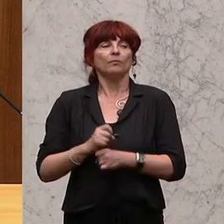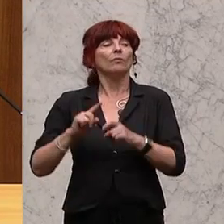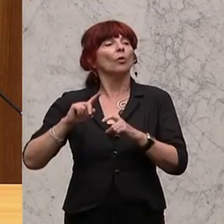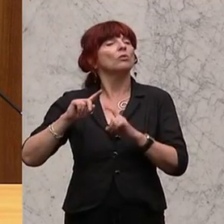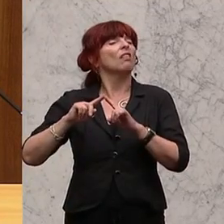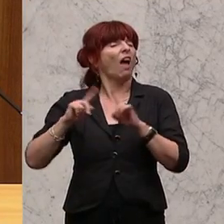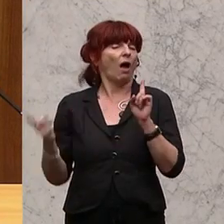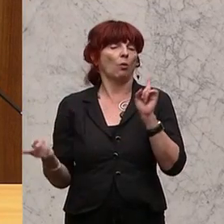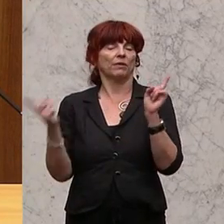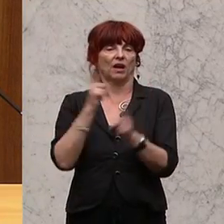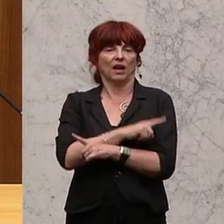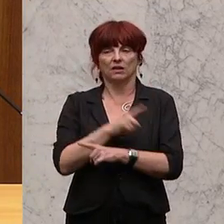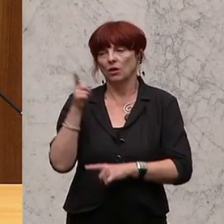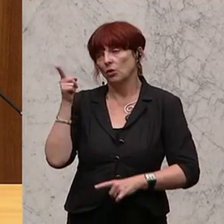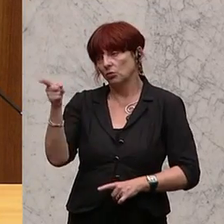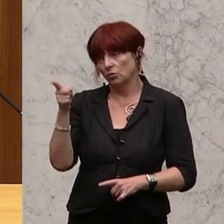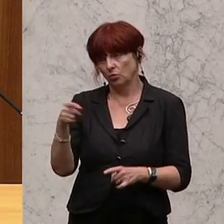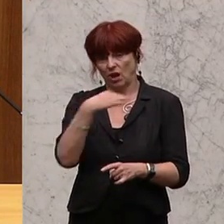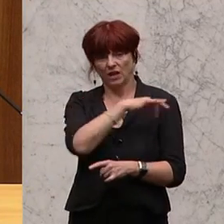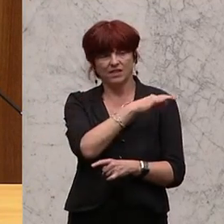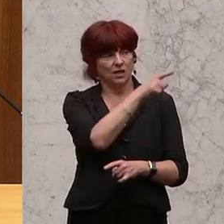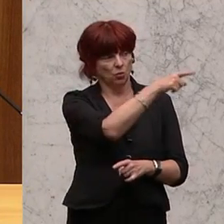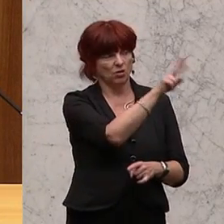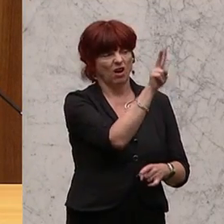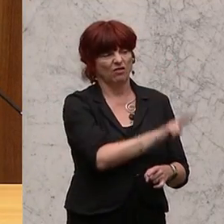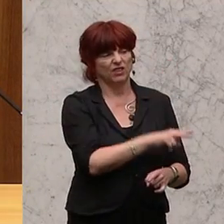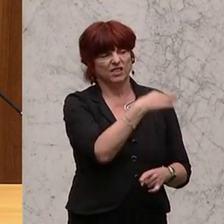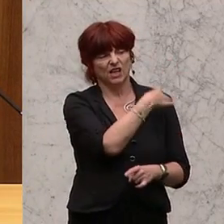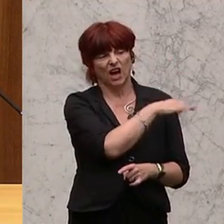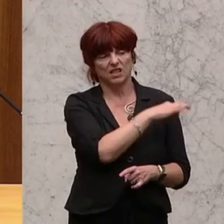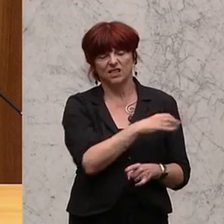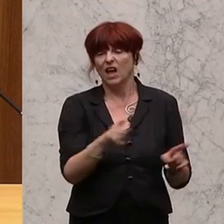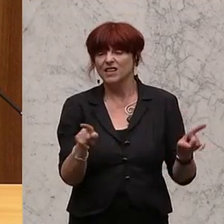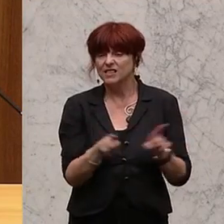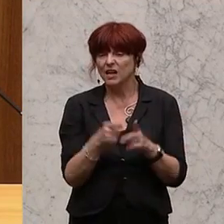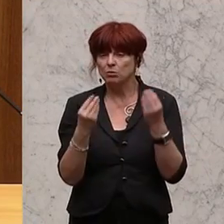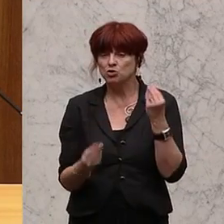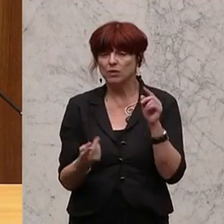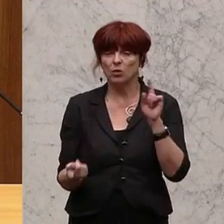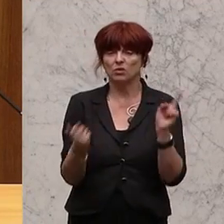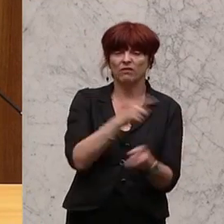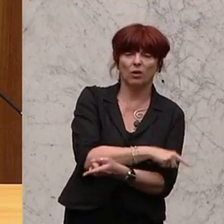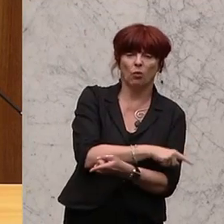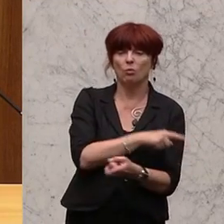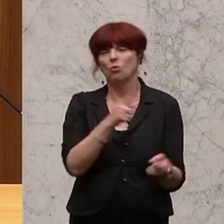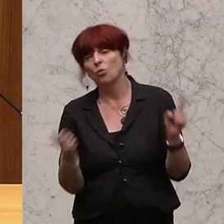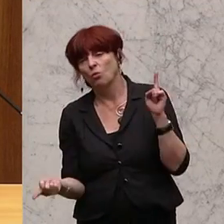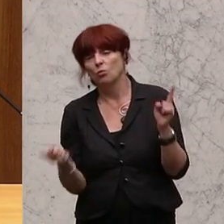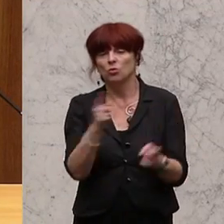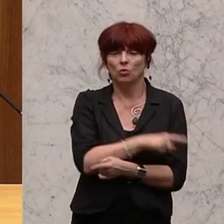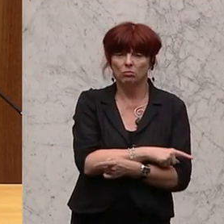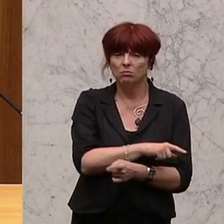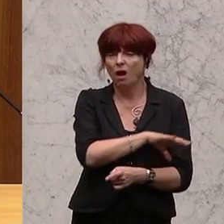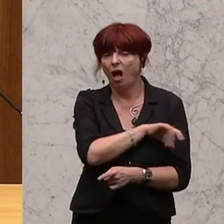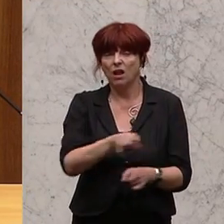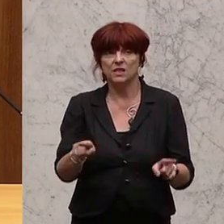Vorzeichen. Dann haben Sie den Kanzler und die anderen den Vizekanzler. Und dann machen wir wieder das gleiche Spiel und dann dreht sich das wieder um und alles bleibt